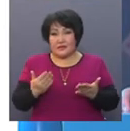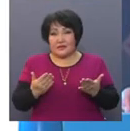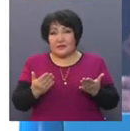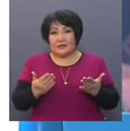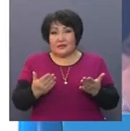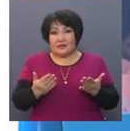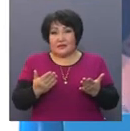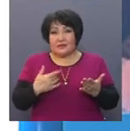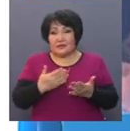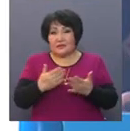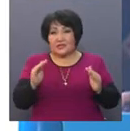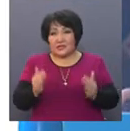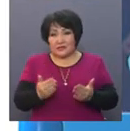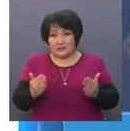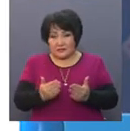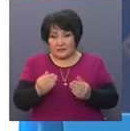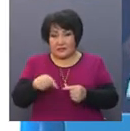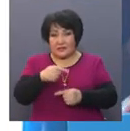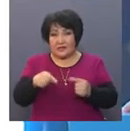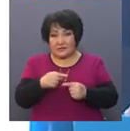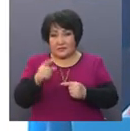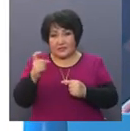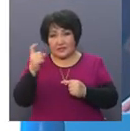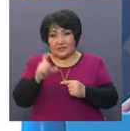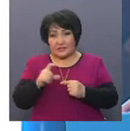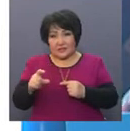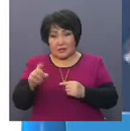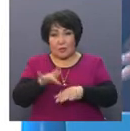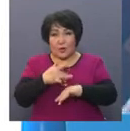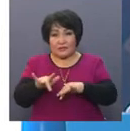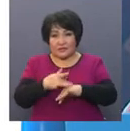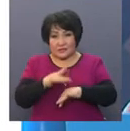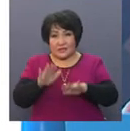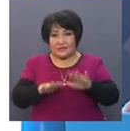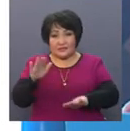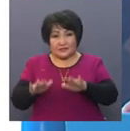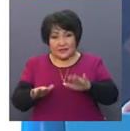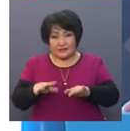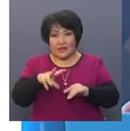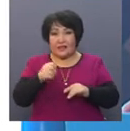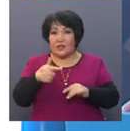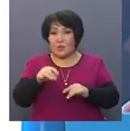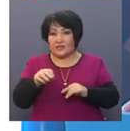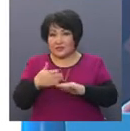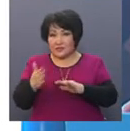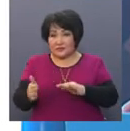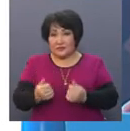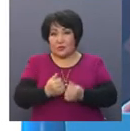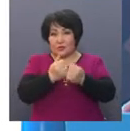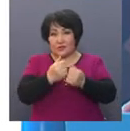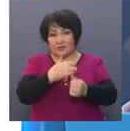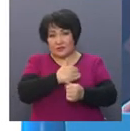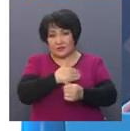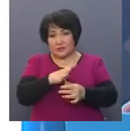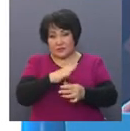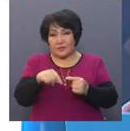возможность отвести. Біз шағын кәсіп иелеріне бухгалтерия, тауар қоймалар мен логистика жағынан қолдау болса дейміз. Осылайша бизнес өкілдеріне